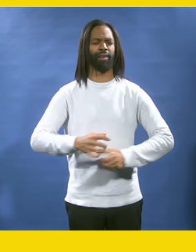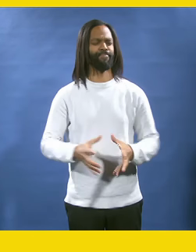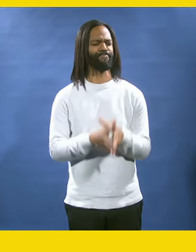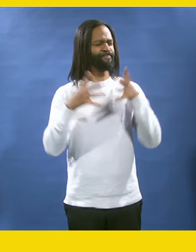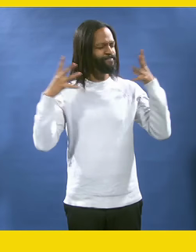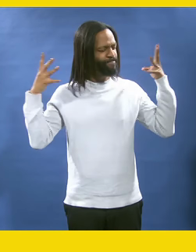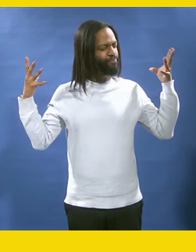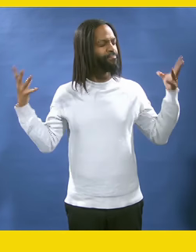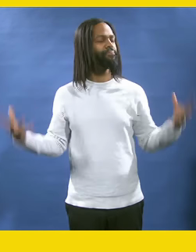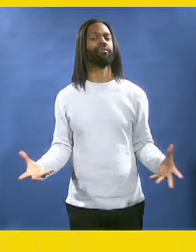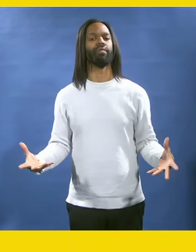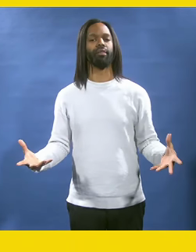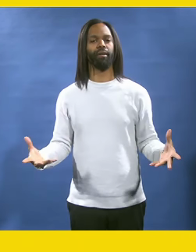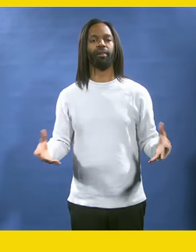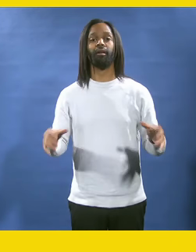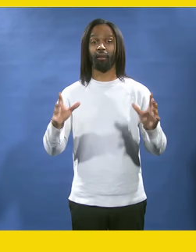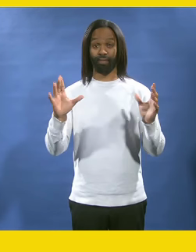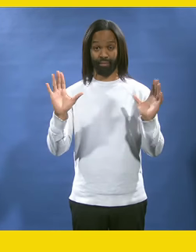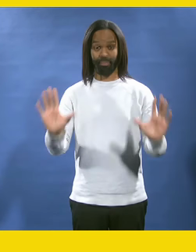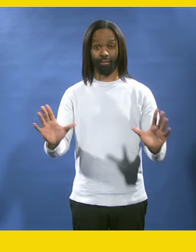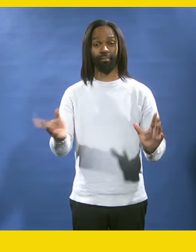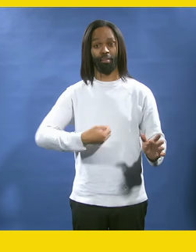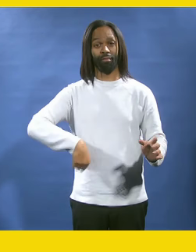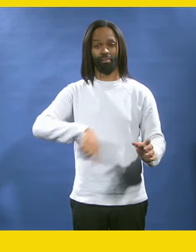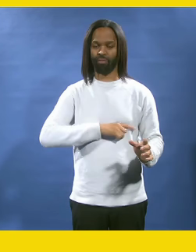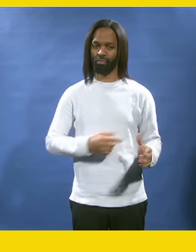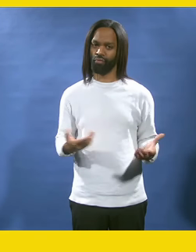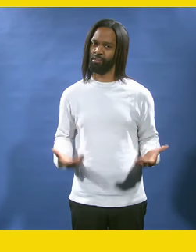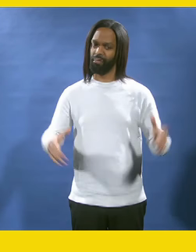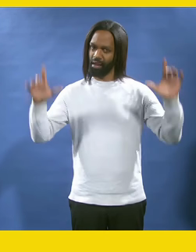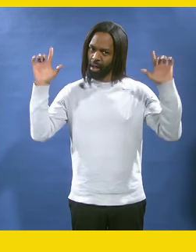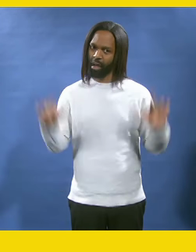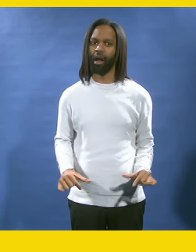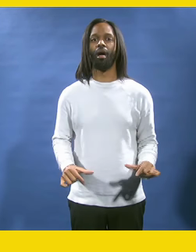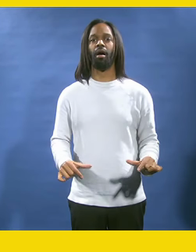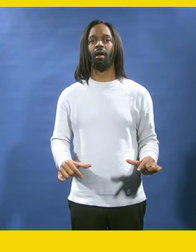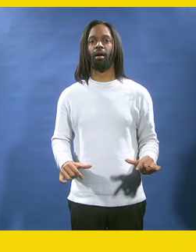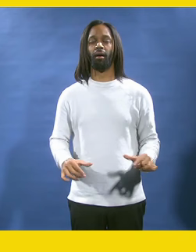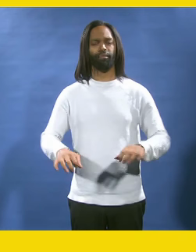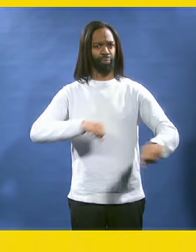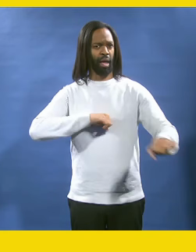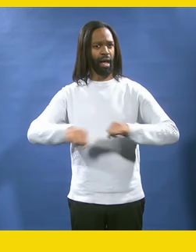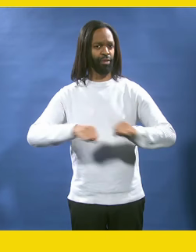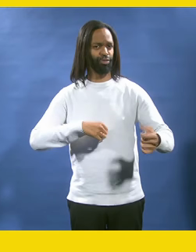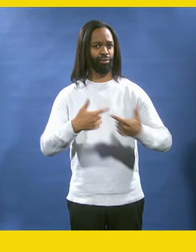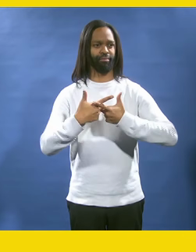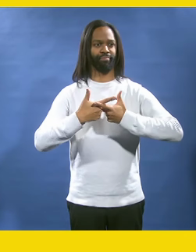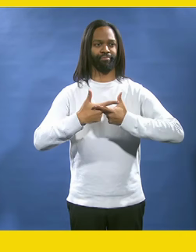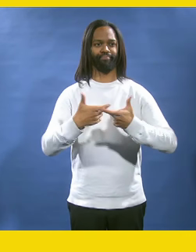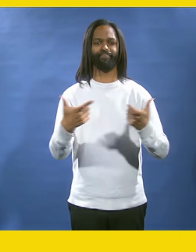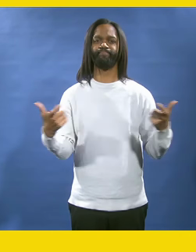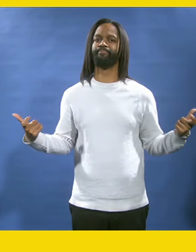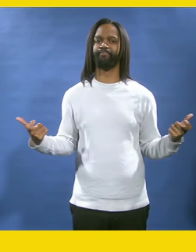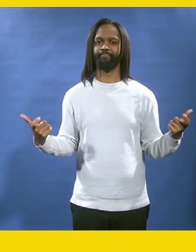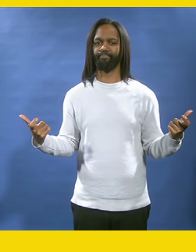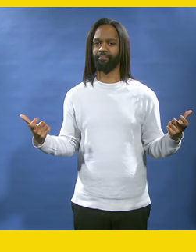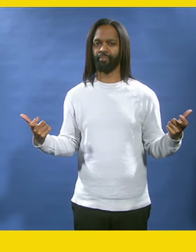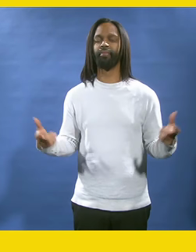mais nous sommes là avec nos diversités d'action